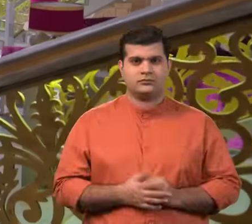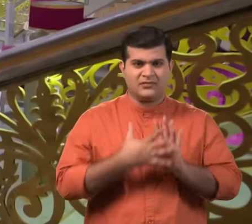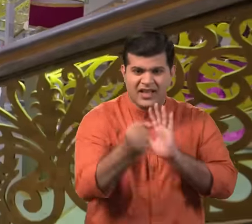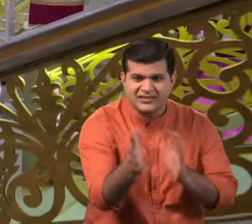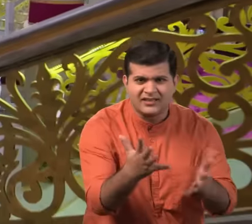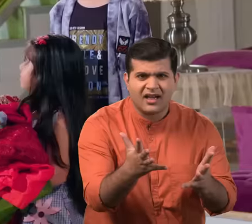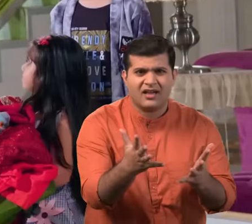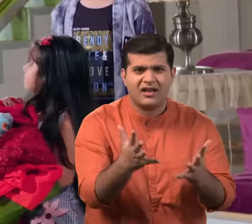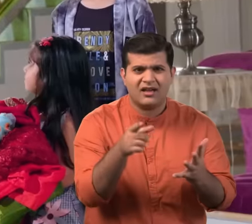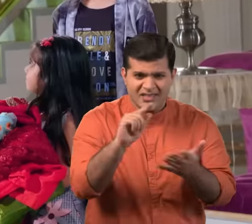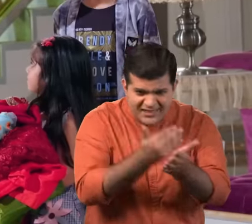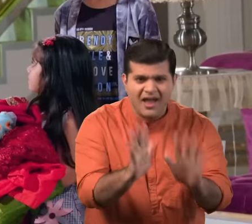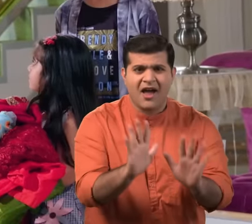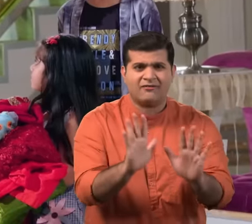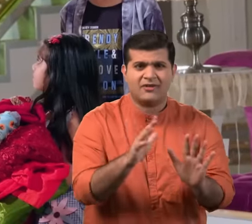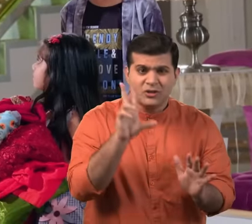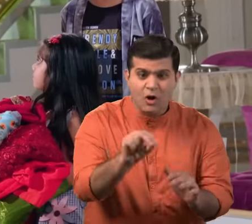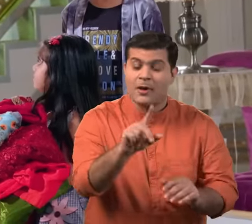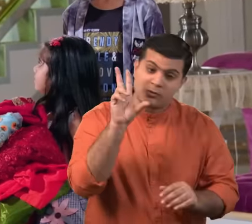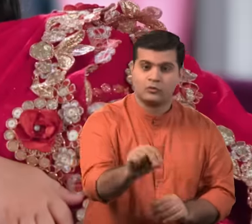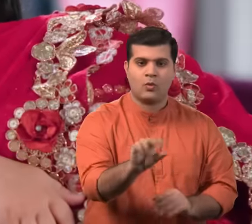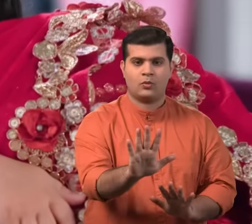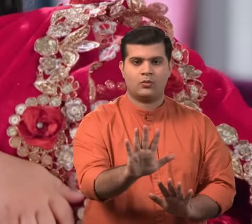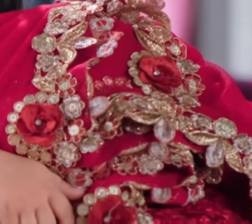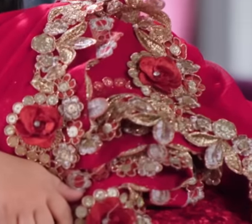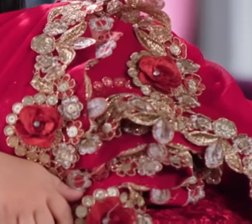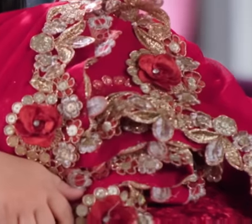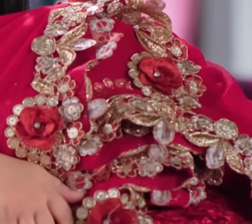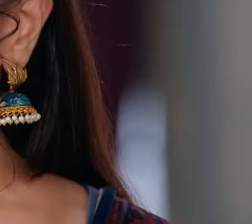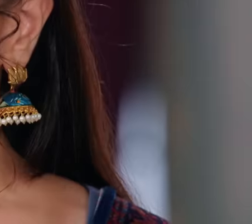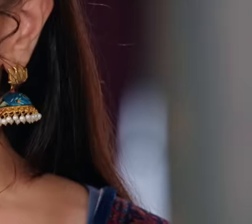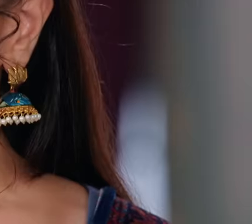क्या नहीं समझ आती तेरे तेरे पढ़ाई वैसे, हम कह रहे नहीं जाना तो नहीं जाना,